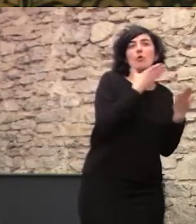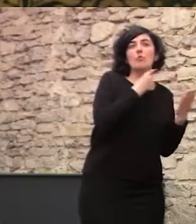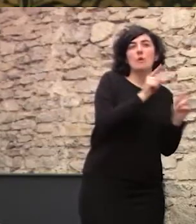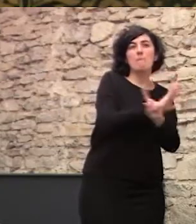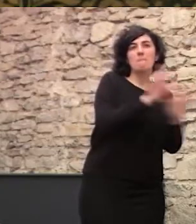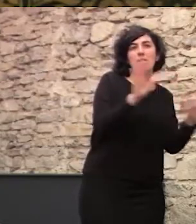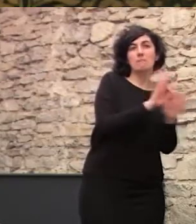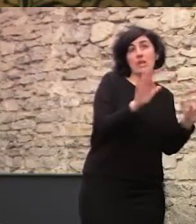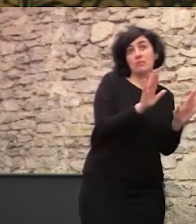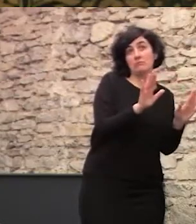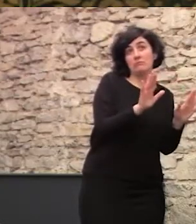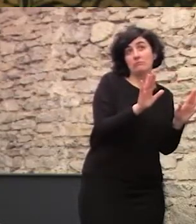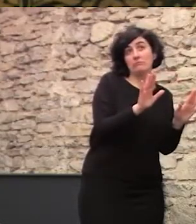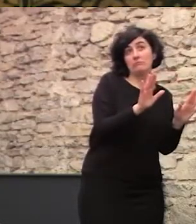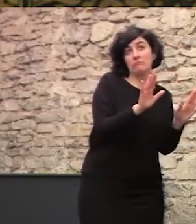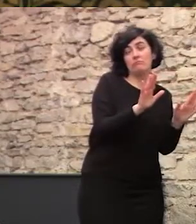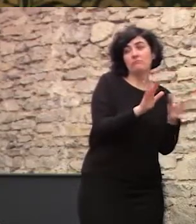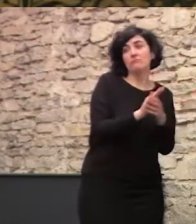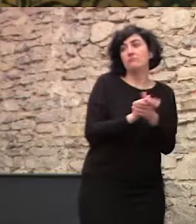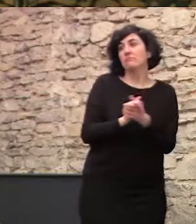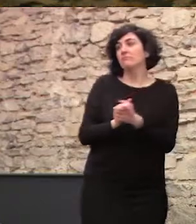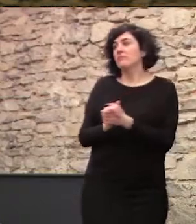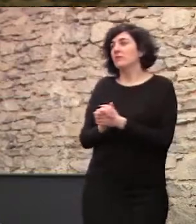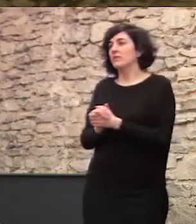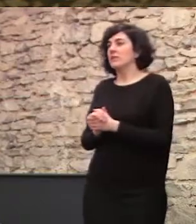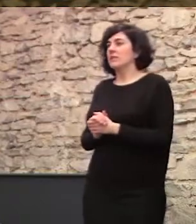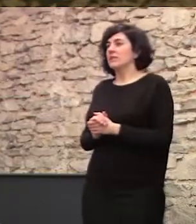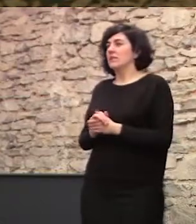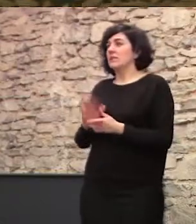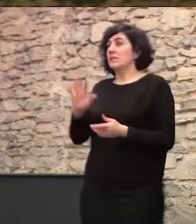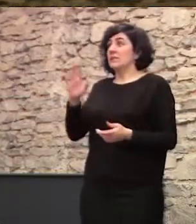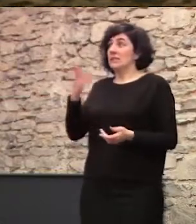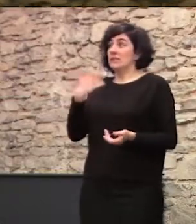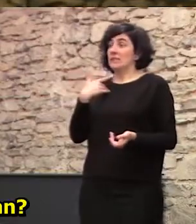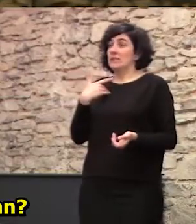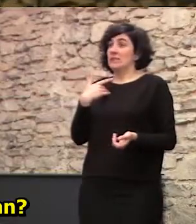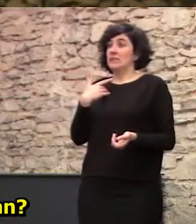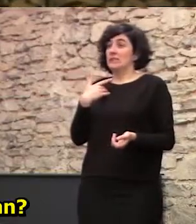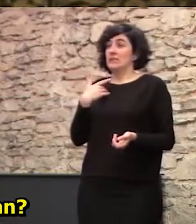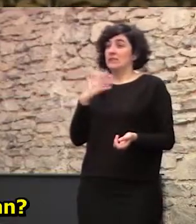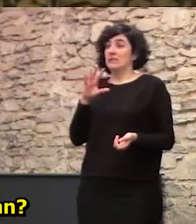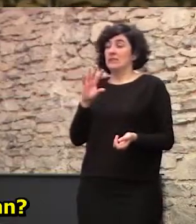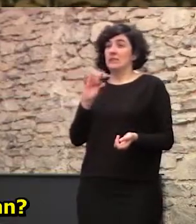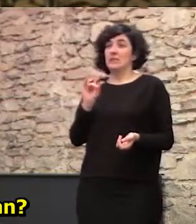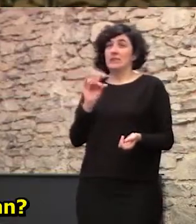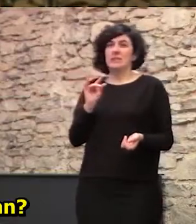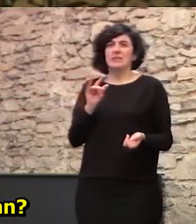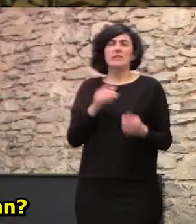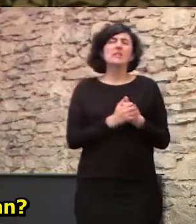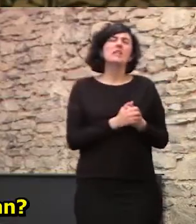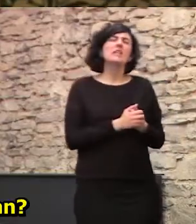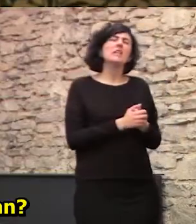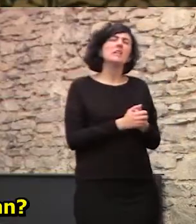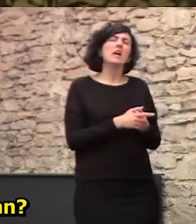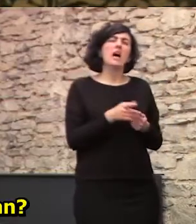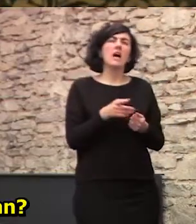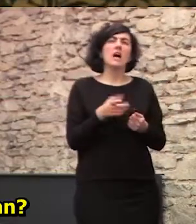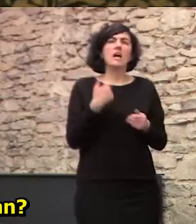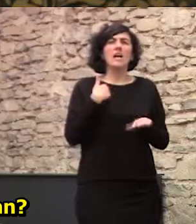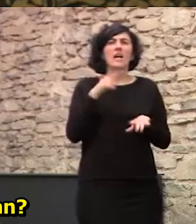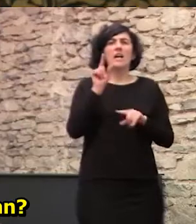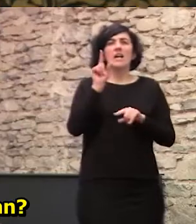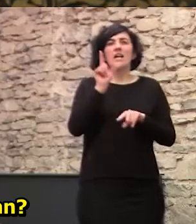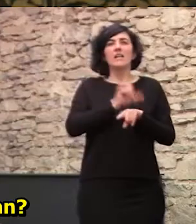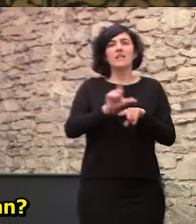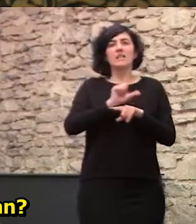liburuak. Bai. Bueno, hori gertatzen da, gure. Bai, bai. Nola ikusten duzuzuk literatur